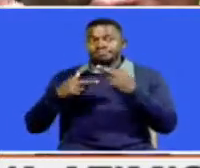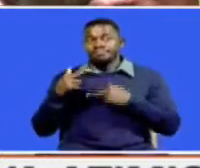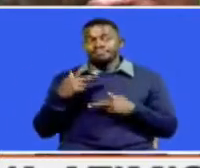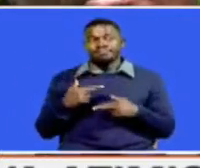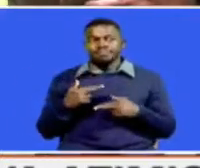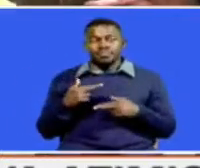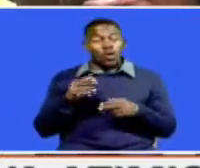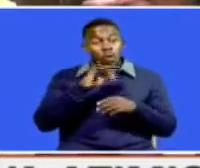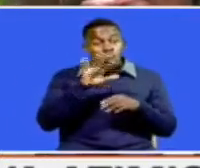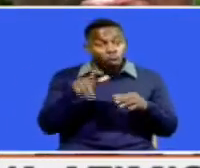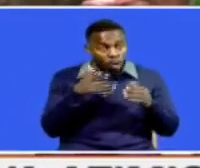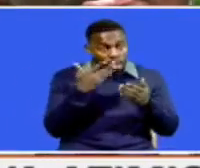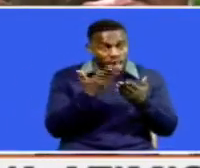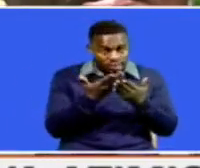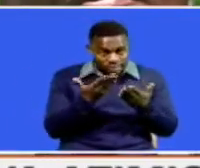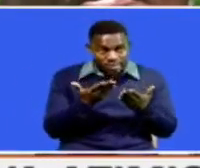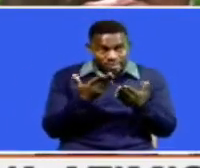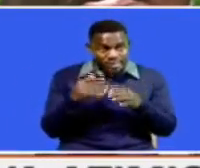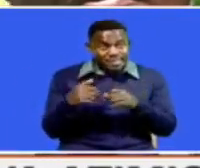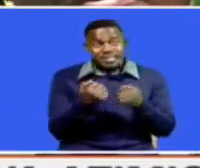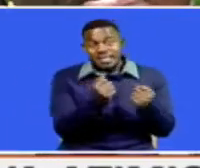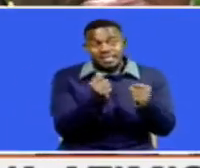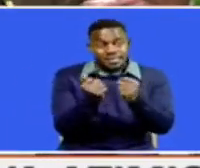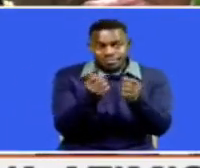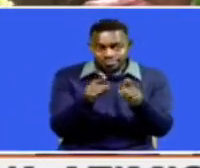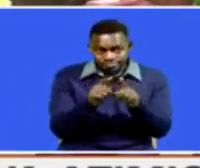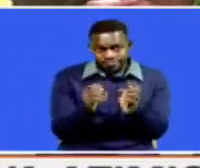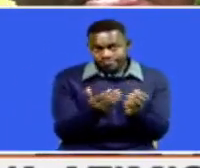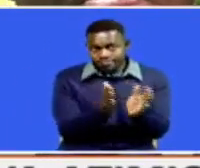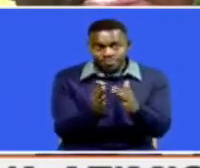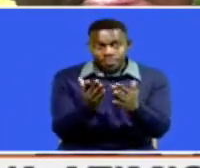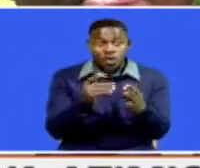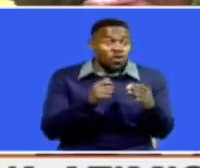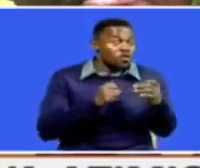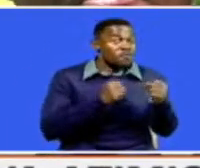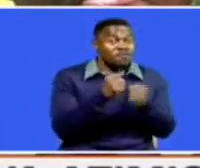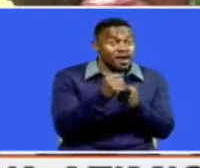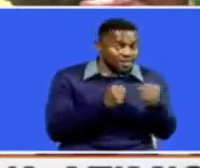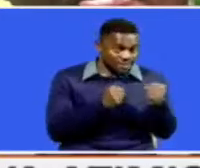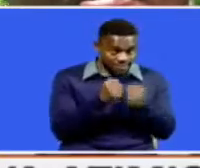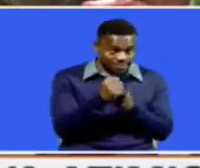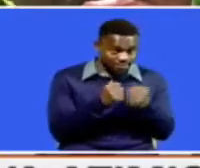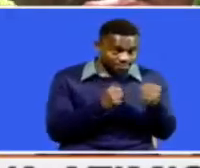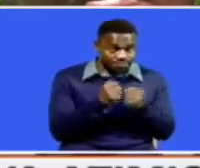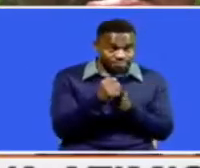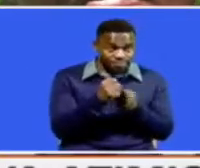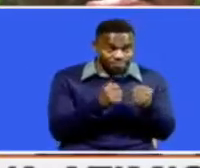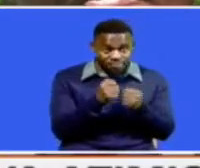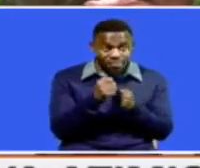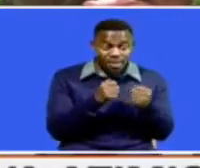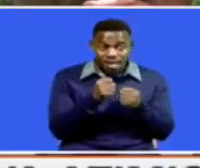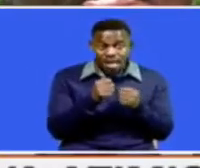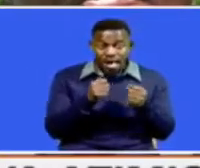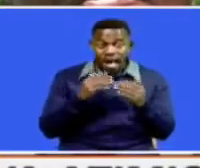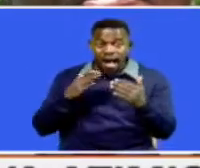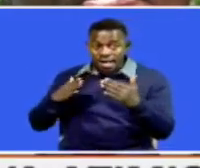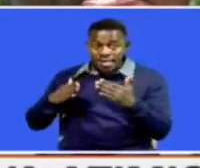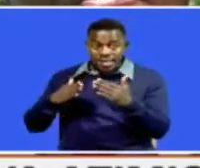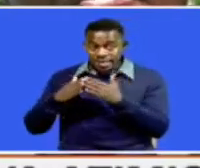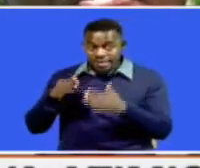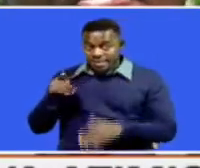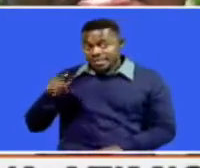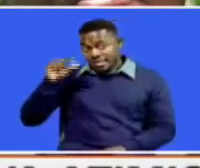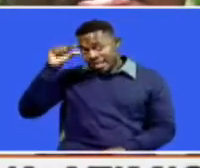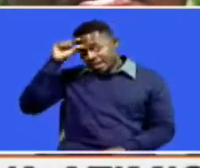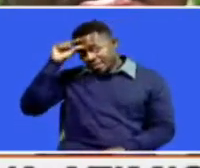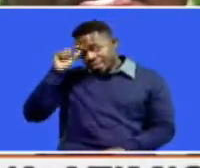of strategies to fight back this uncaring regime that looks like it